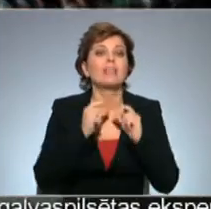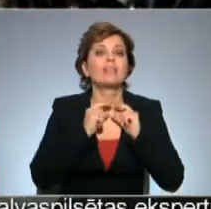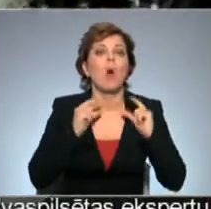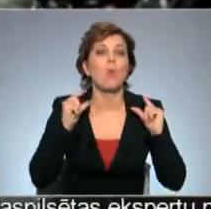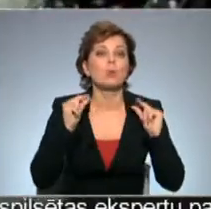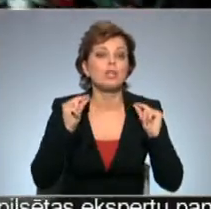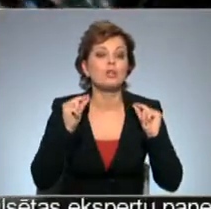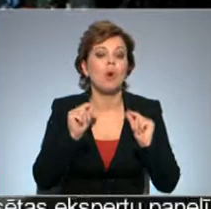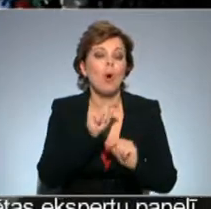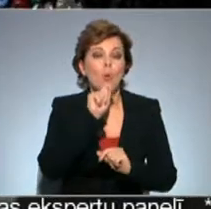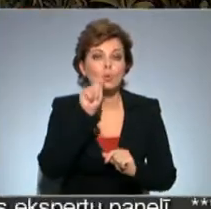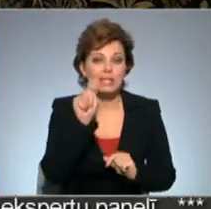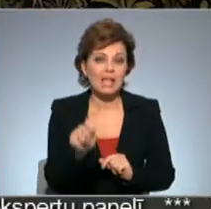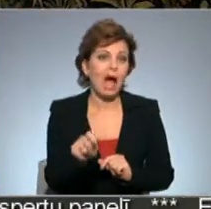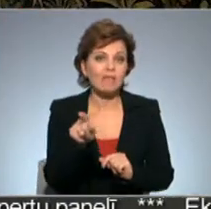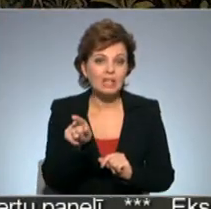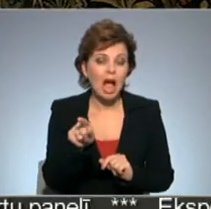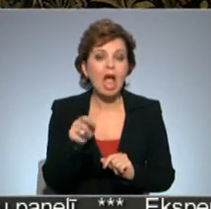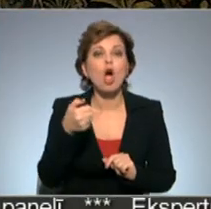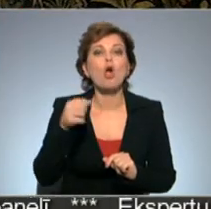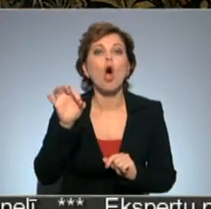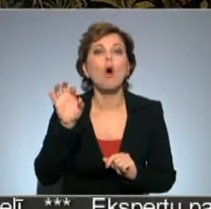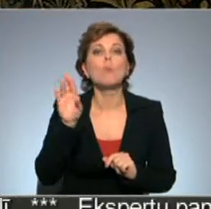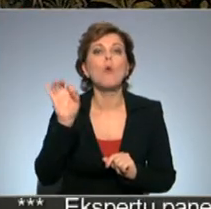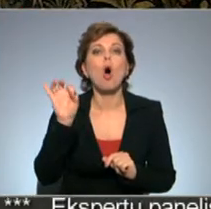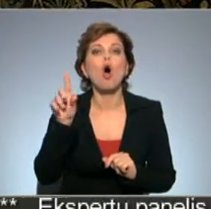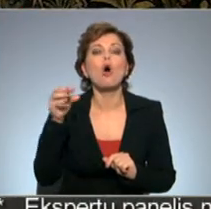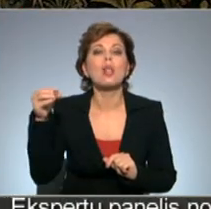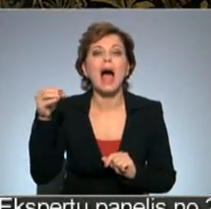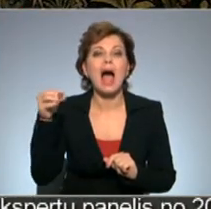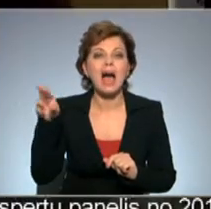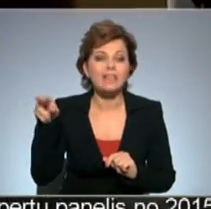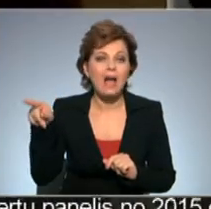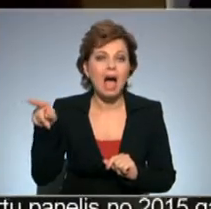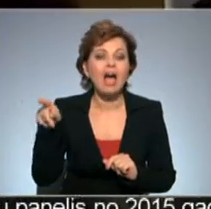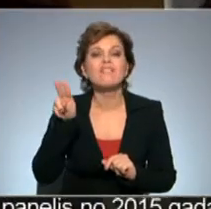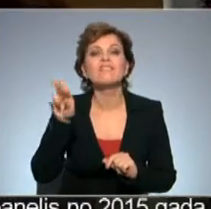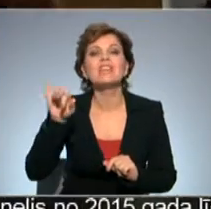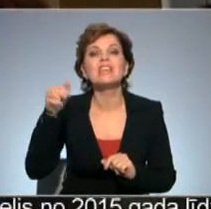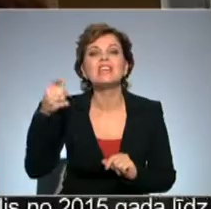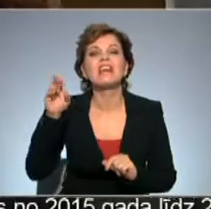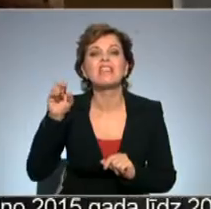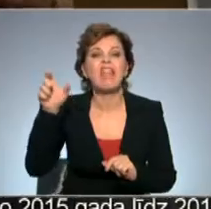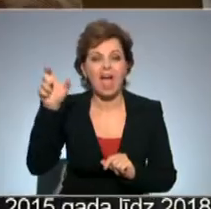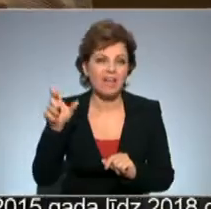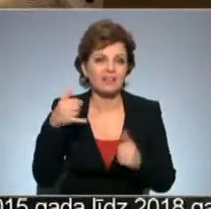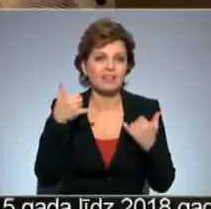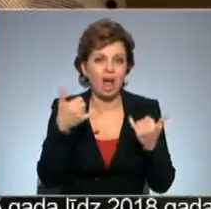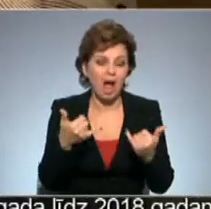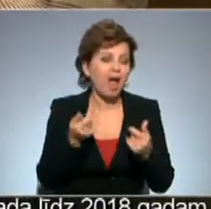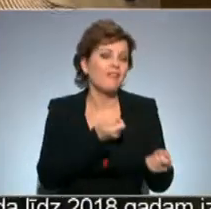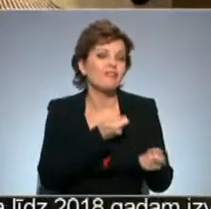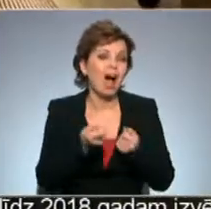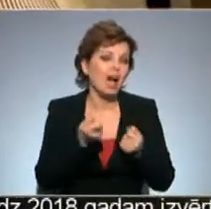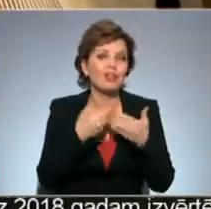uzdāvināja mūsu gobelena karaliene Edīte Pausa Vīgnere. Freimanis nespēja slēpt pagodinājumu vadīt